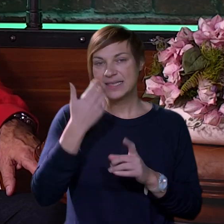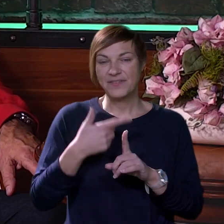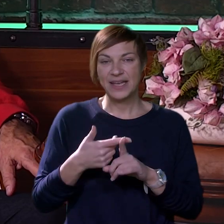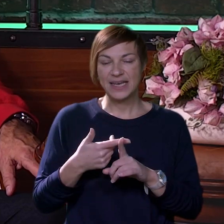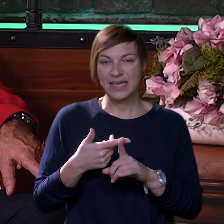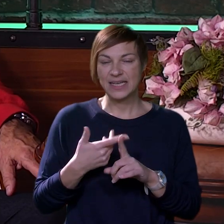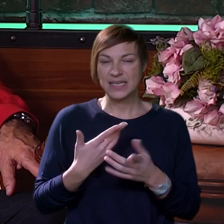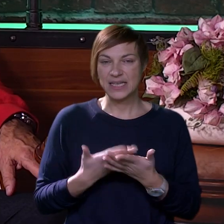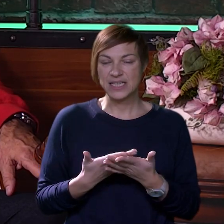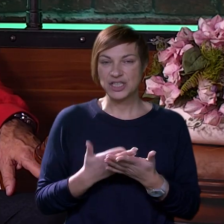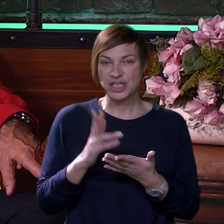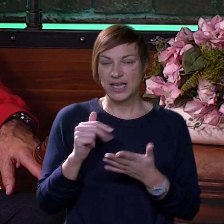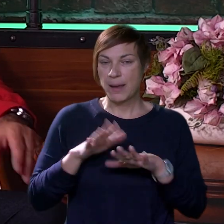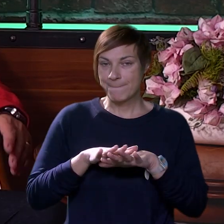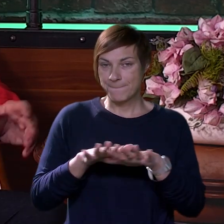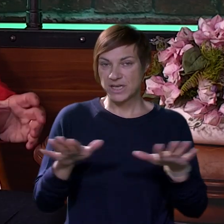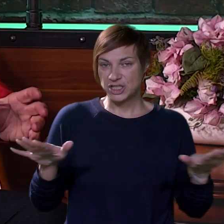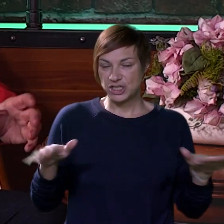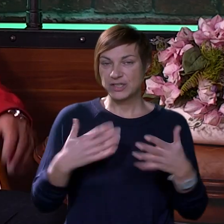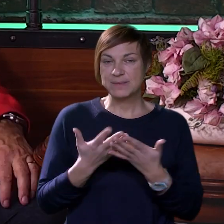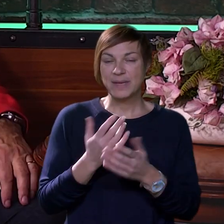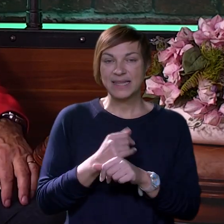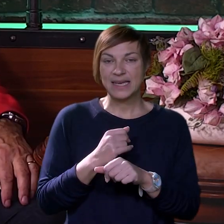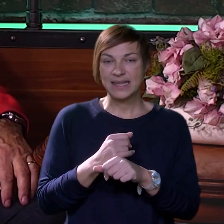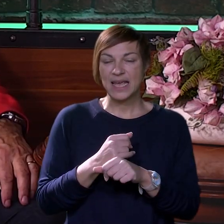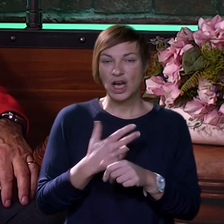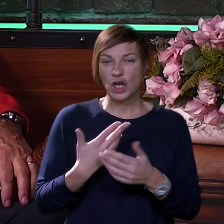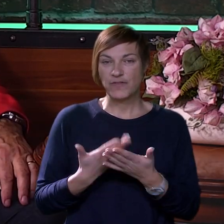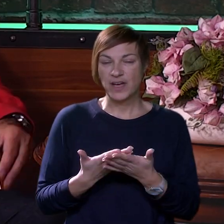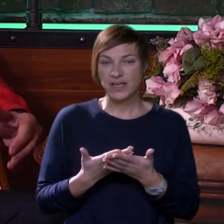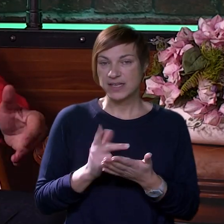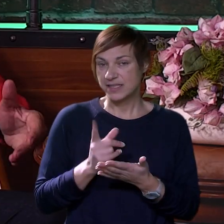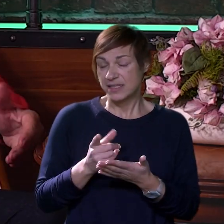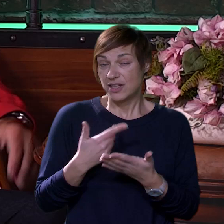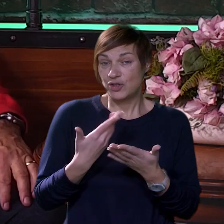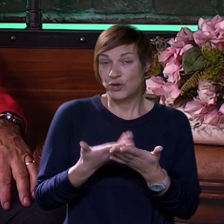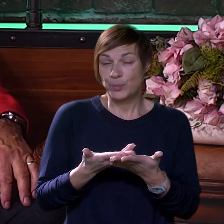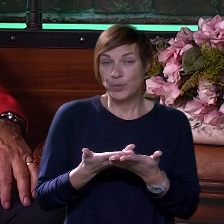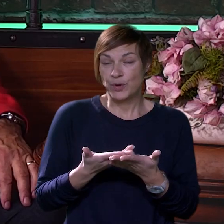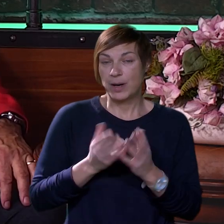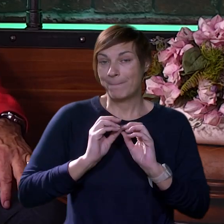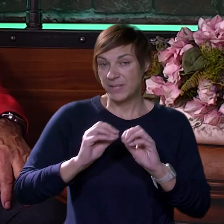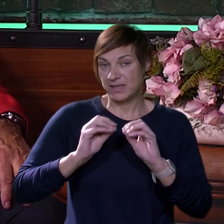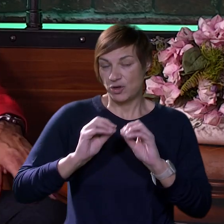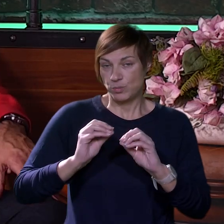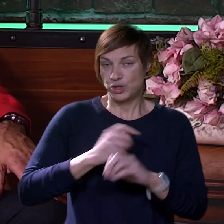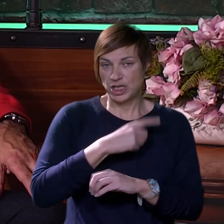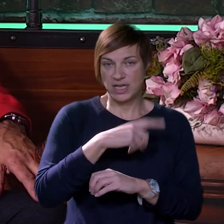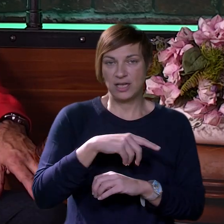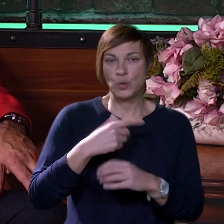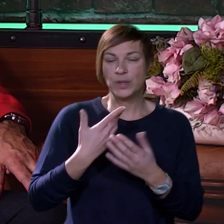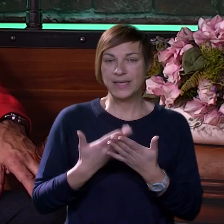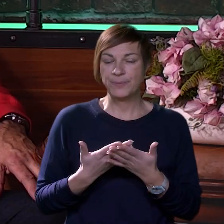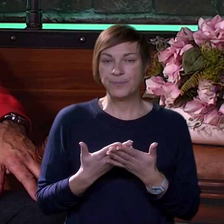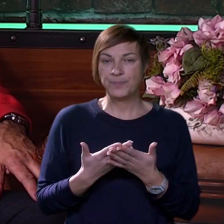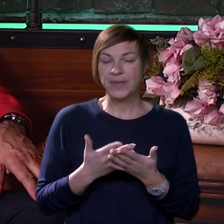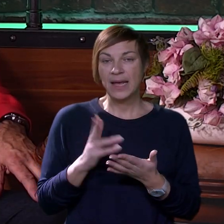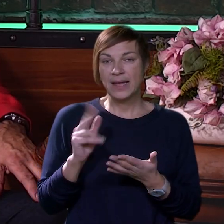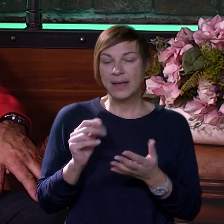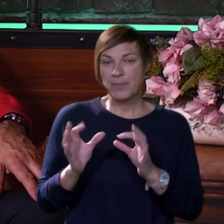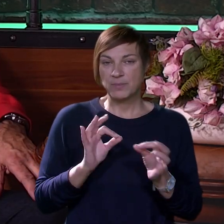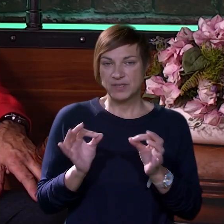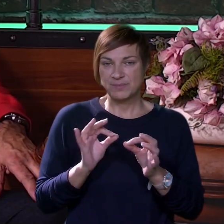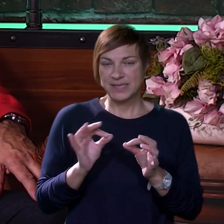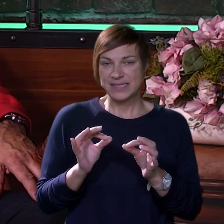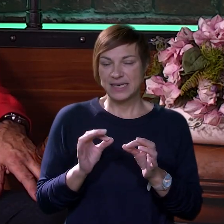Crveni križ ima široki spektar djelovanja i zato mora biti obučenih ljudi. Tako da mi